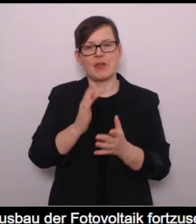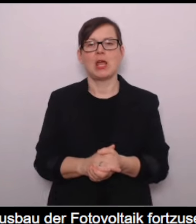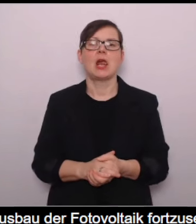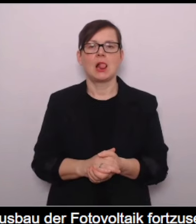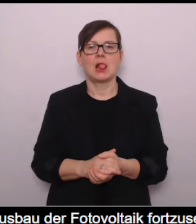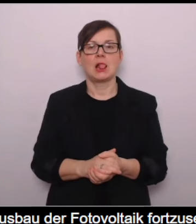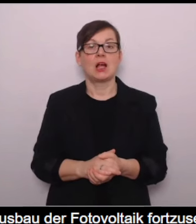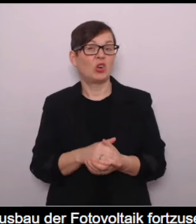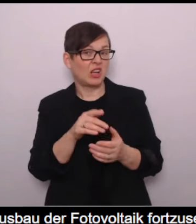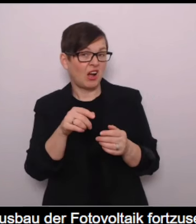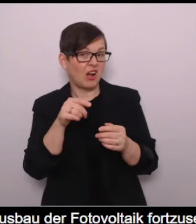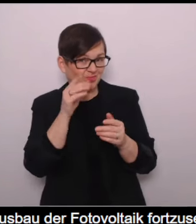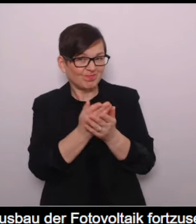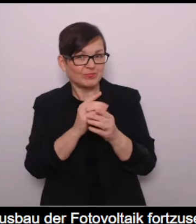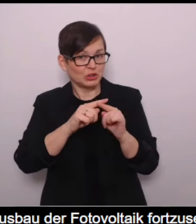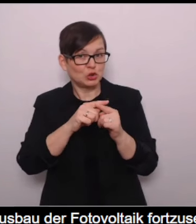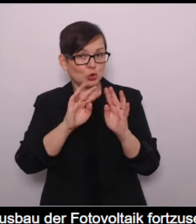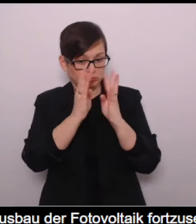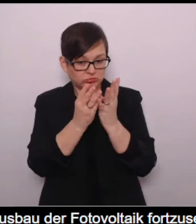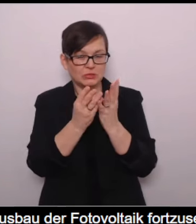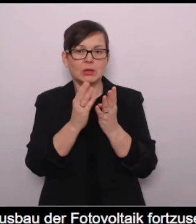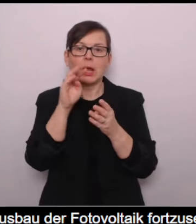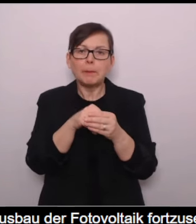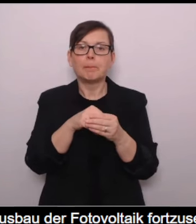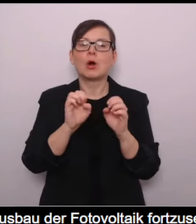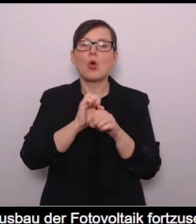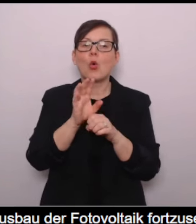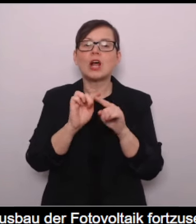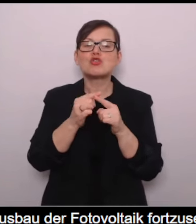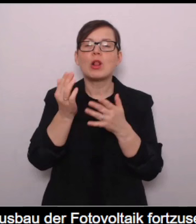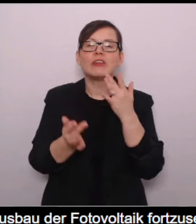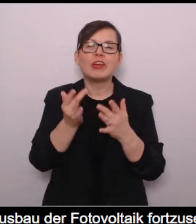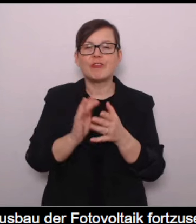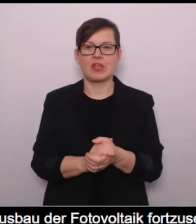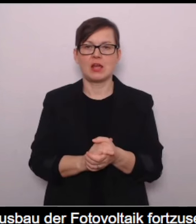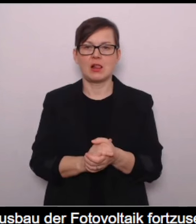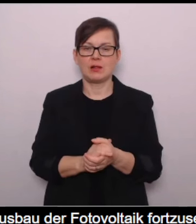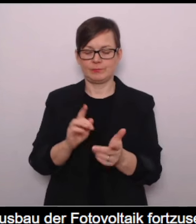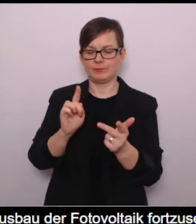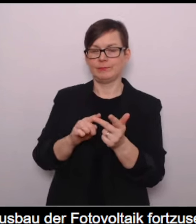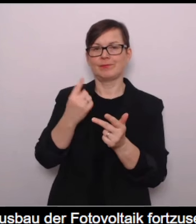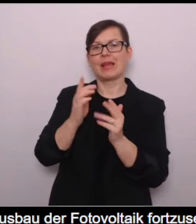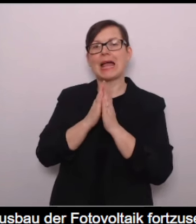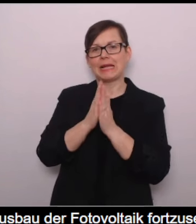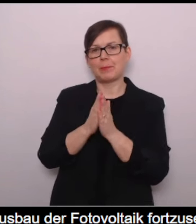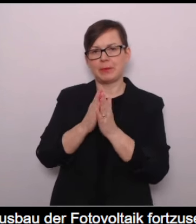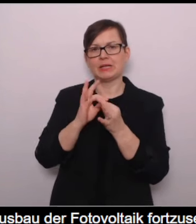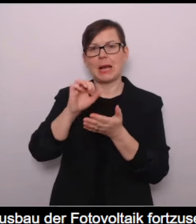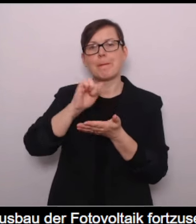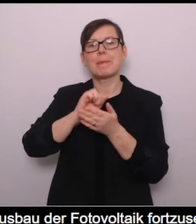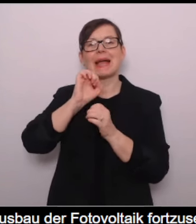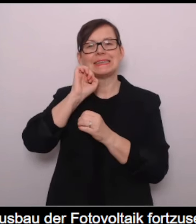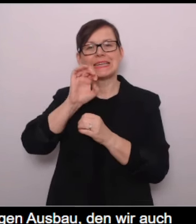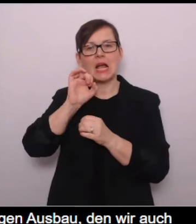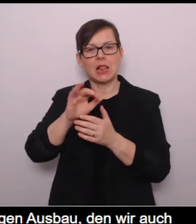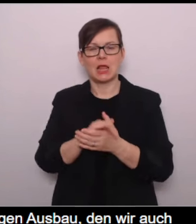nach dem Schuldenstand insgesamt. Und wie viel davon ist in Corona-Schulden? Und dann eine Bitte